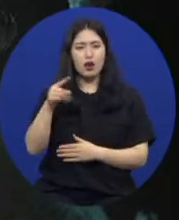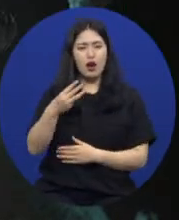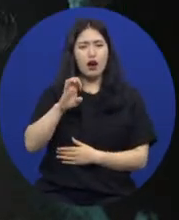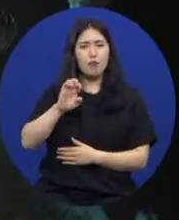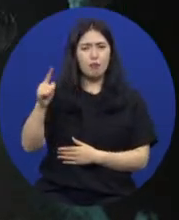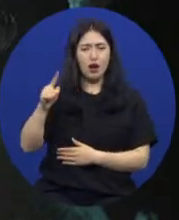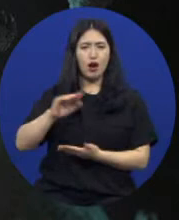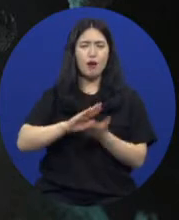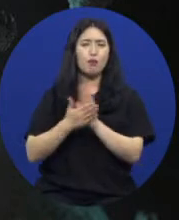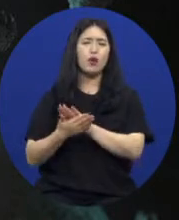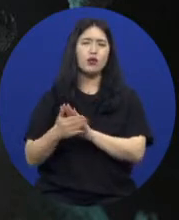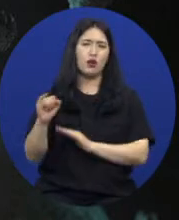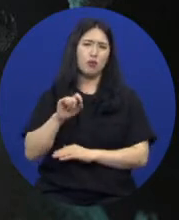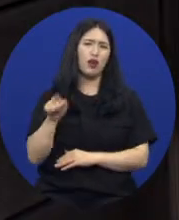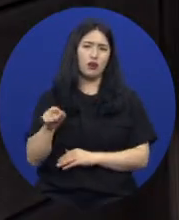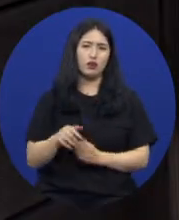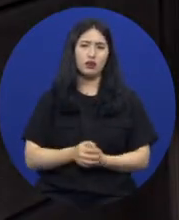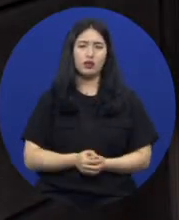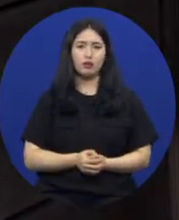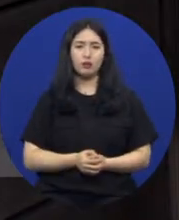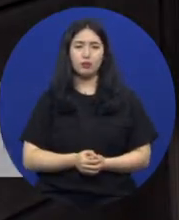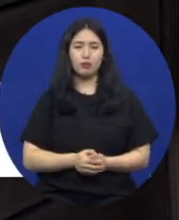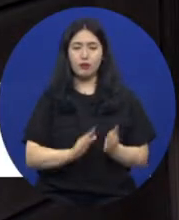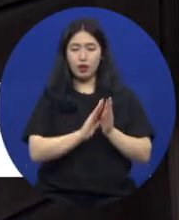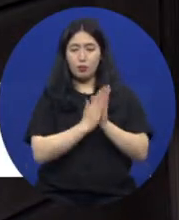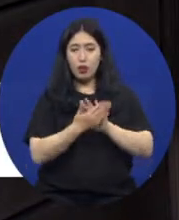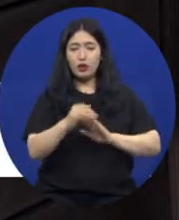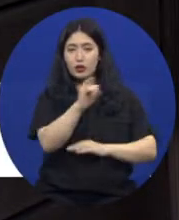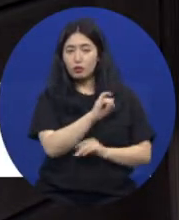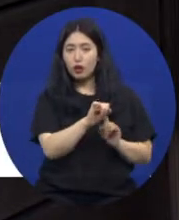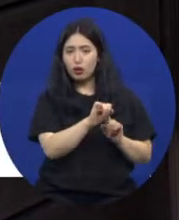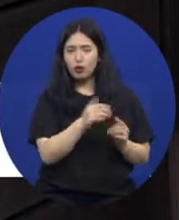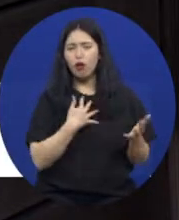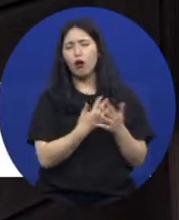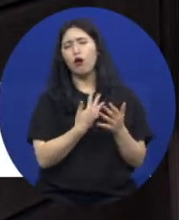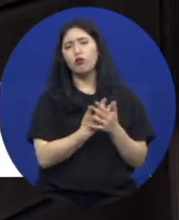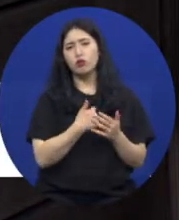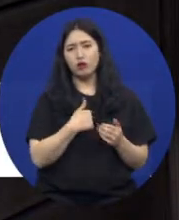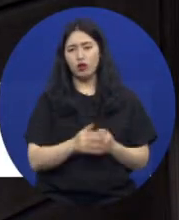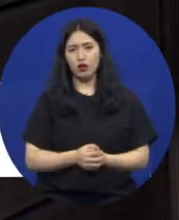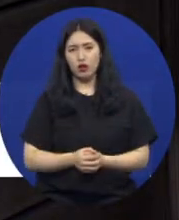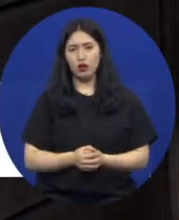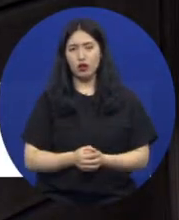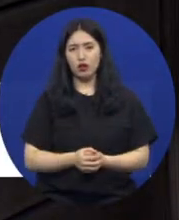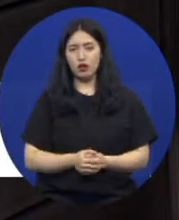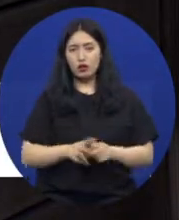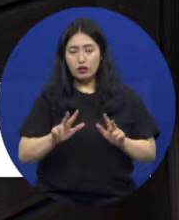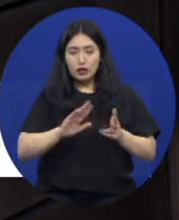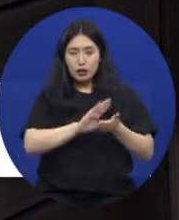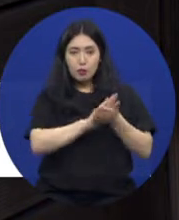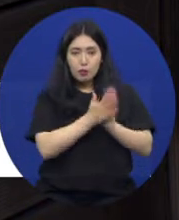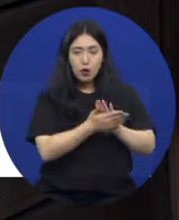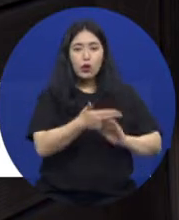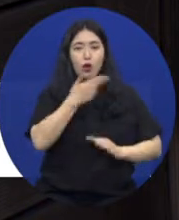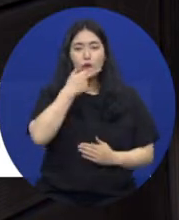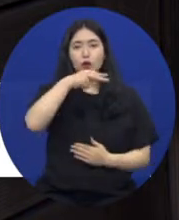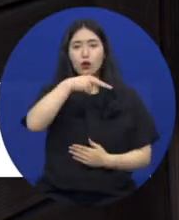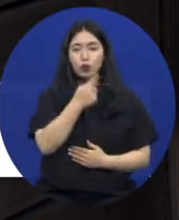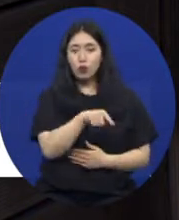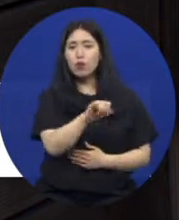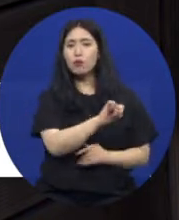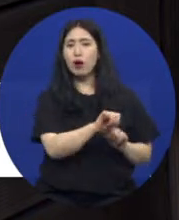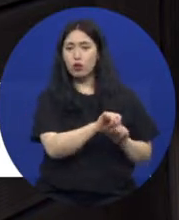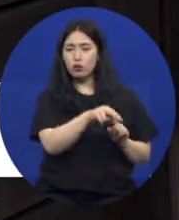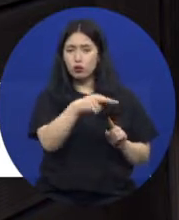바이러스에 의한 감염으로 확인됐습니다. 변이 바이러스 불안하죠. 지금 변이 되지 않은 상태의 그